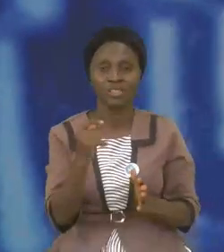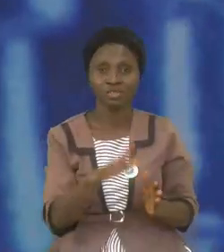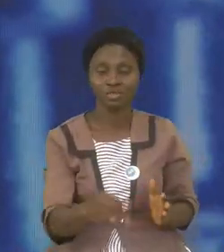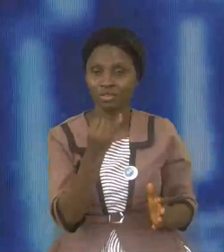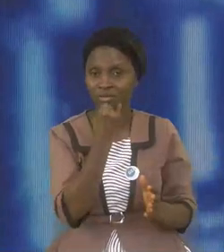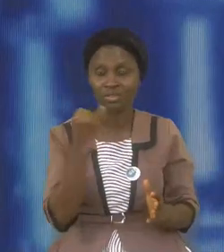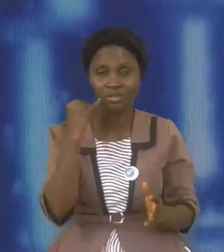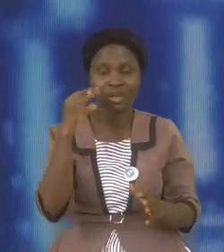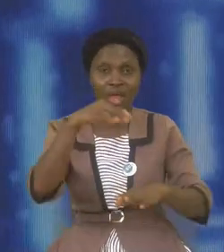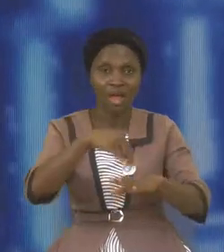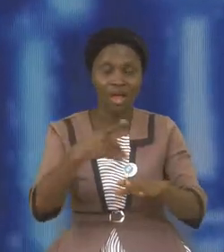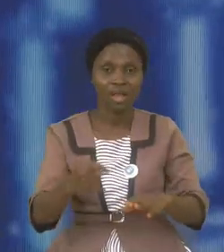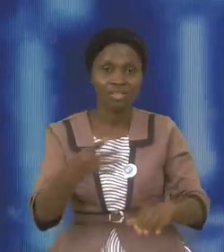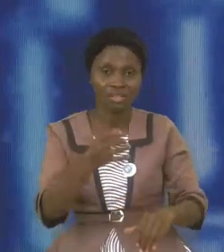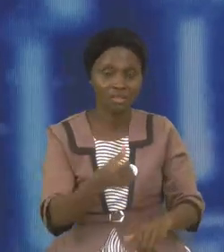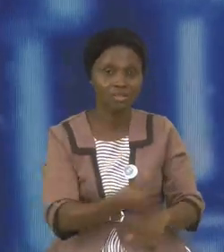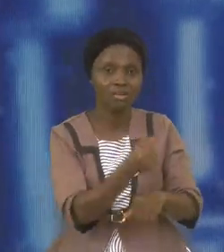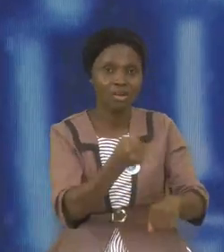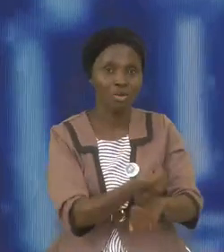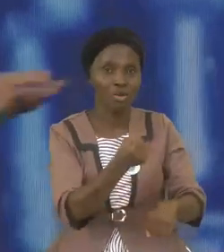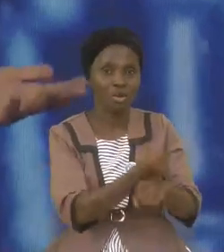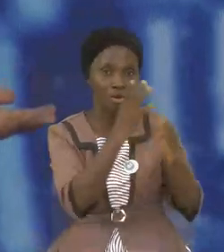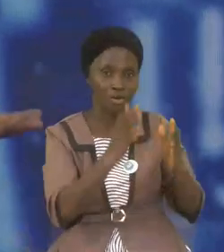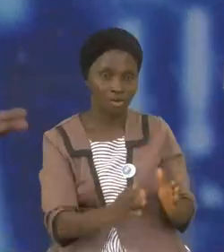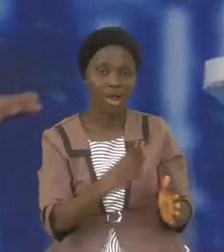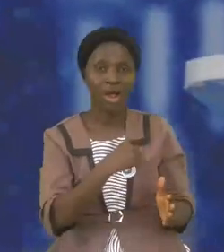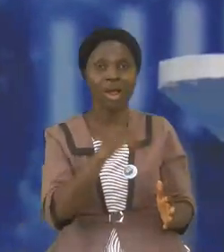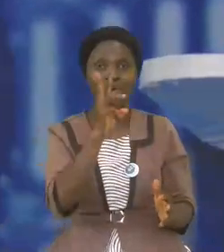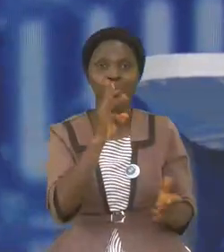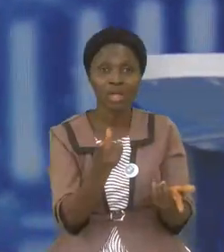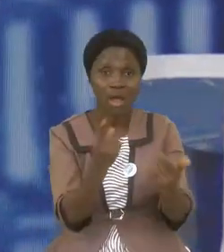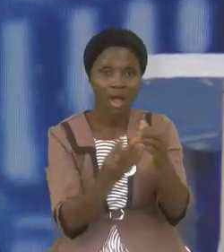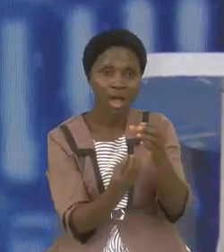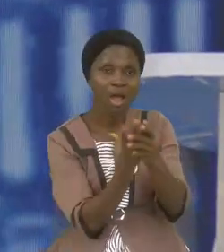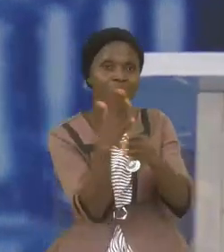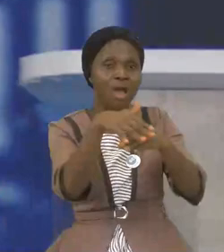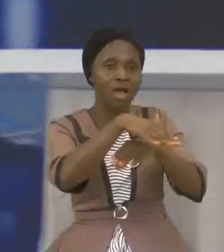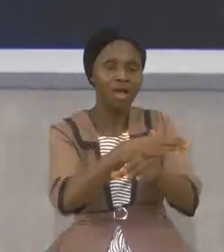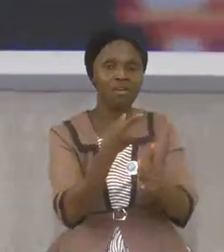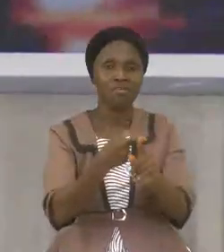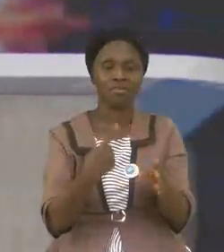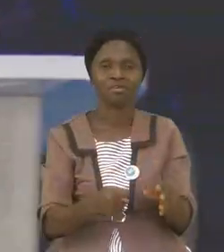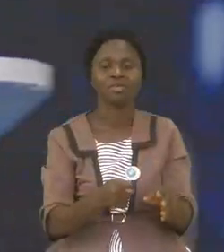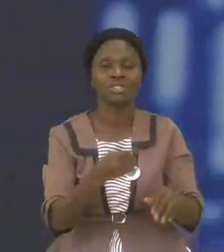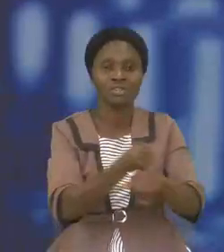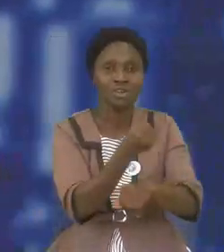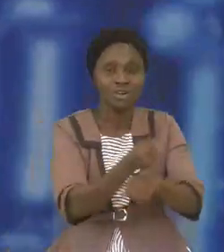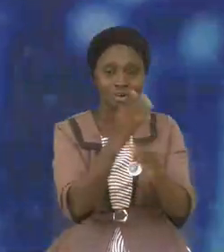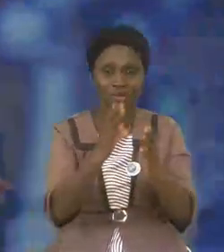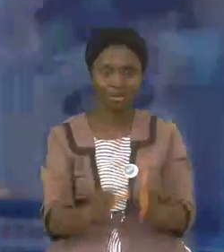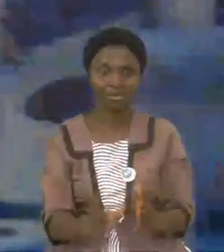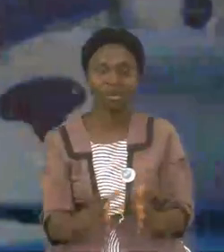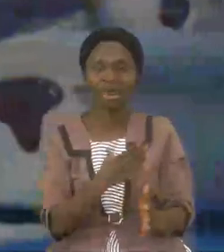témoignage, qui sont leur, les enfants d'Israël. Et comme au rocher, l'eau sortait du